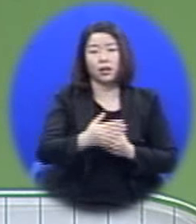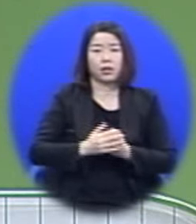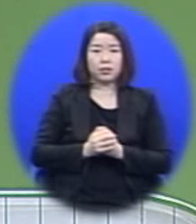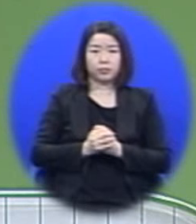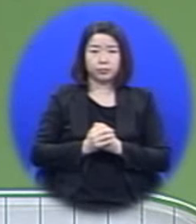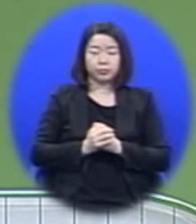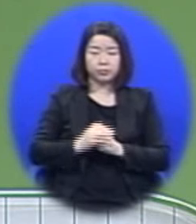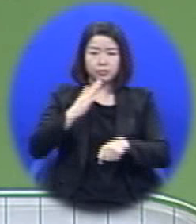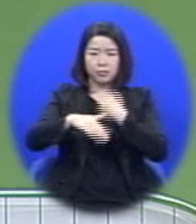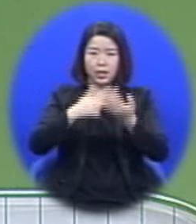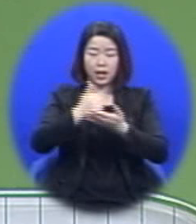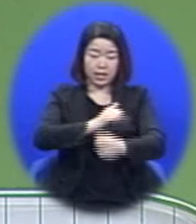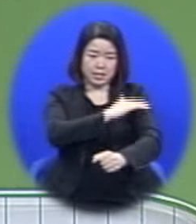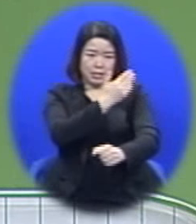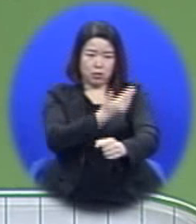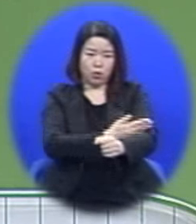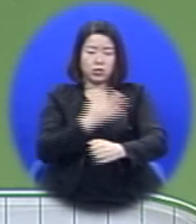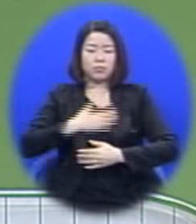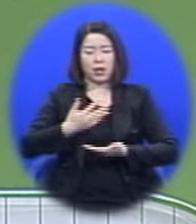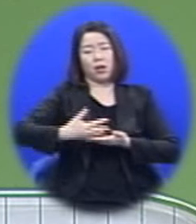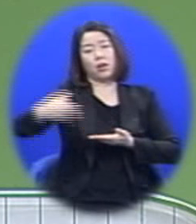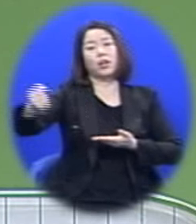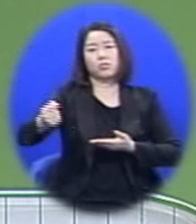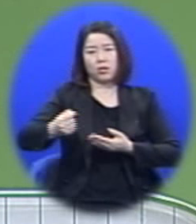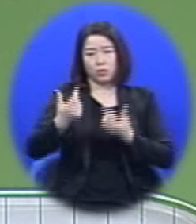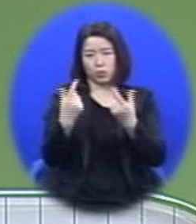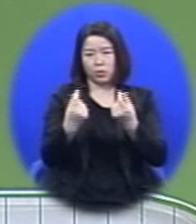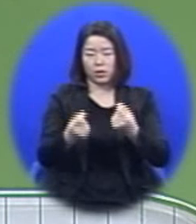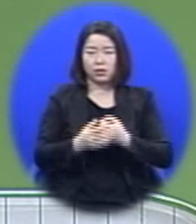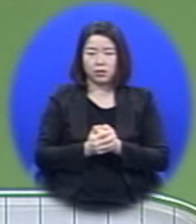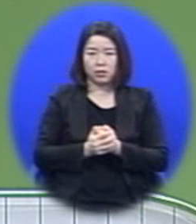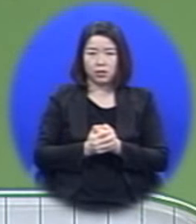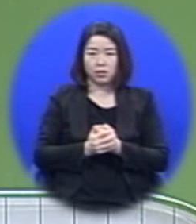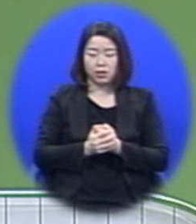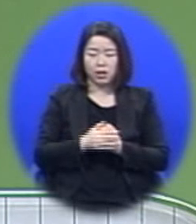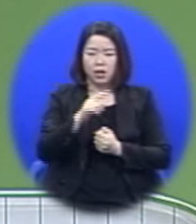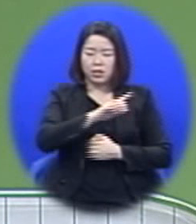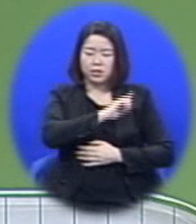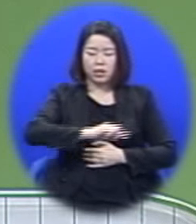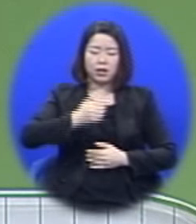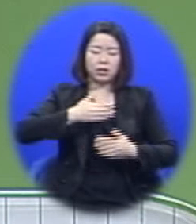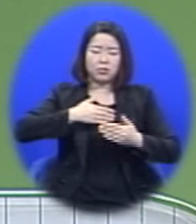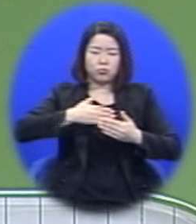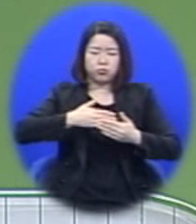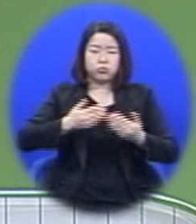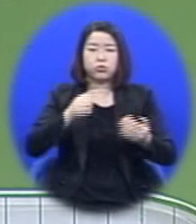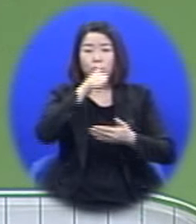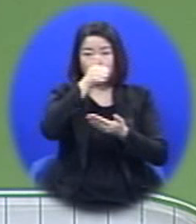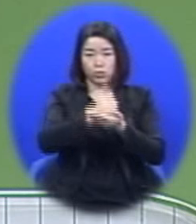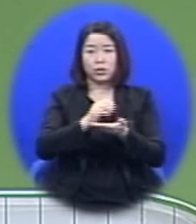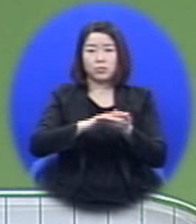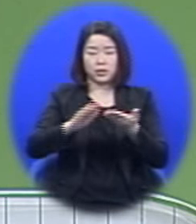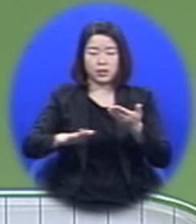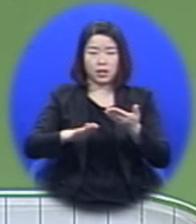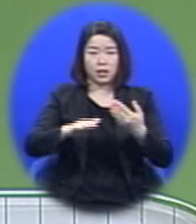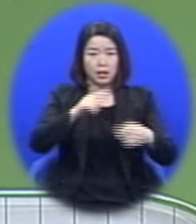하나님의 권위를 내가 강탈해오는 거예요. 가장 무서운 죄입니다.